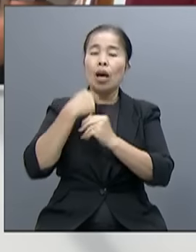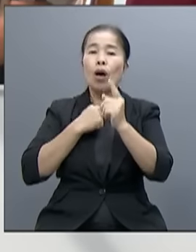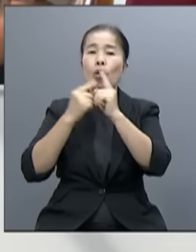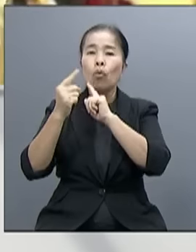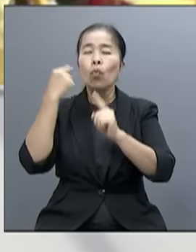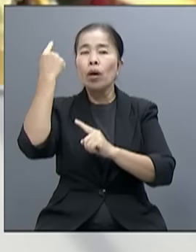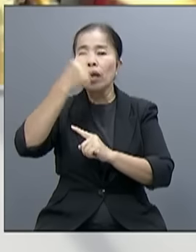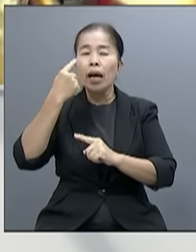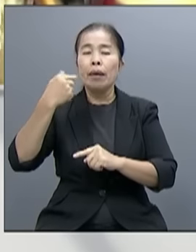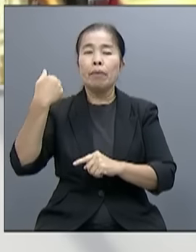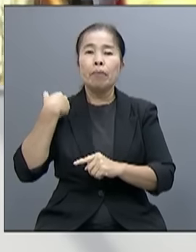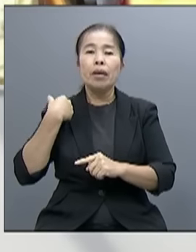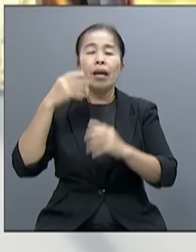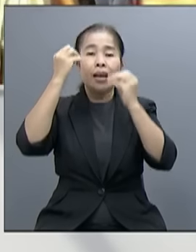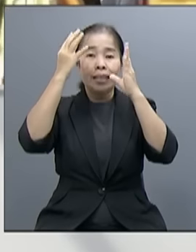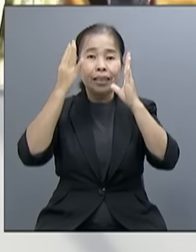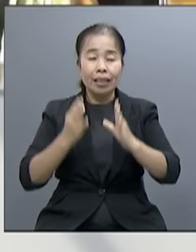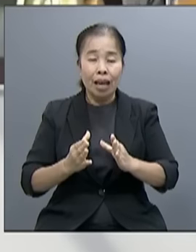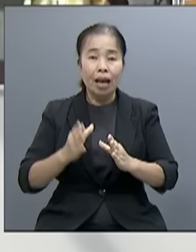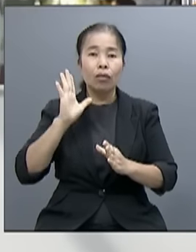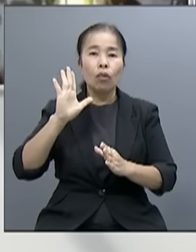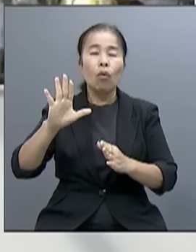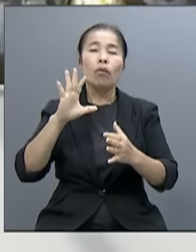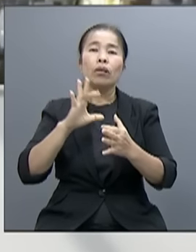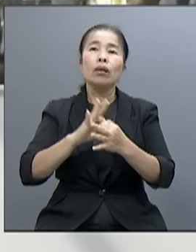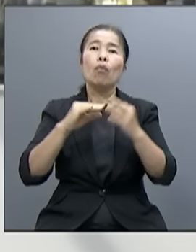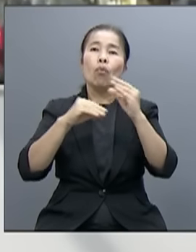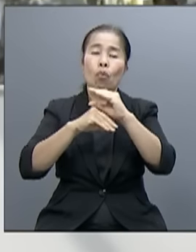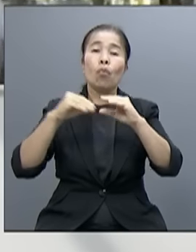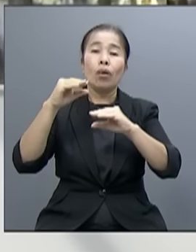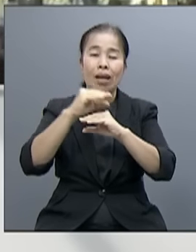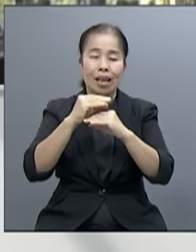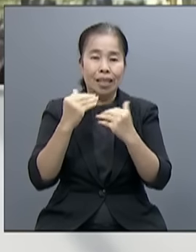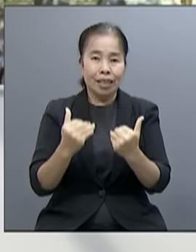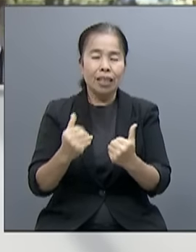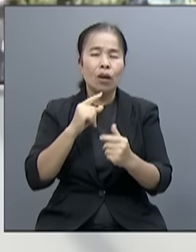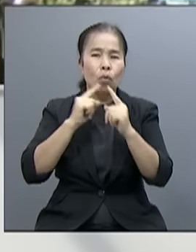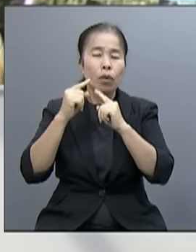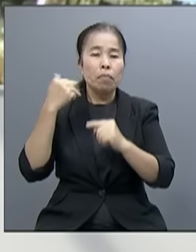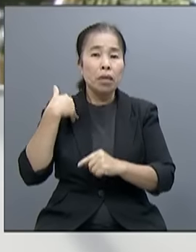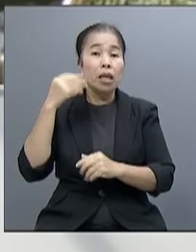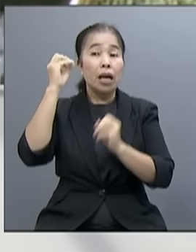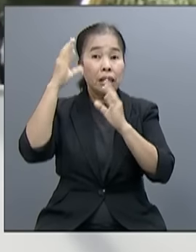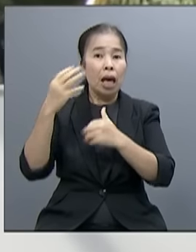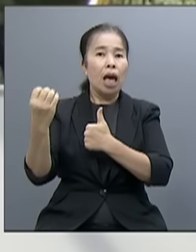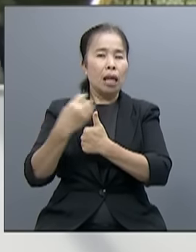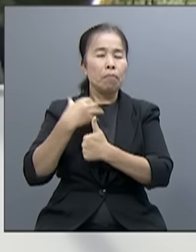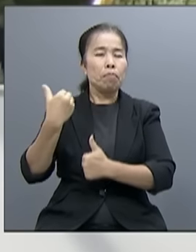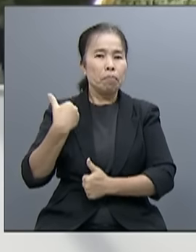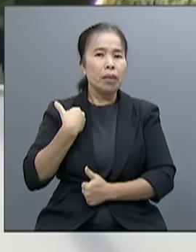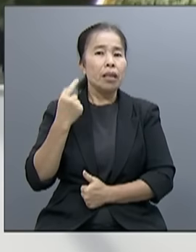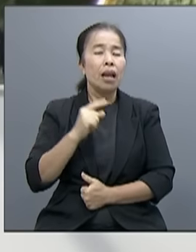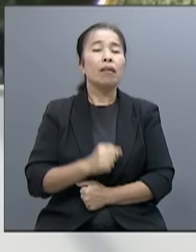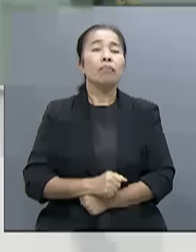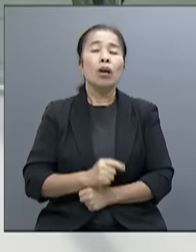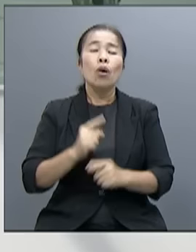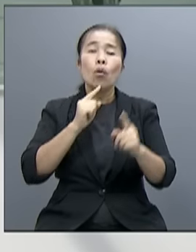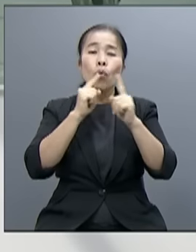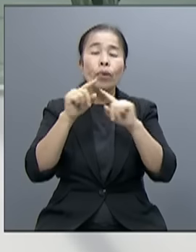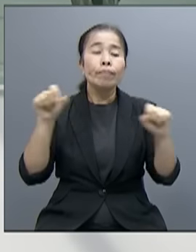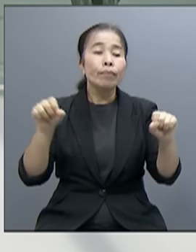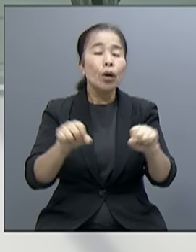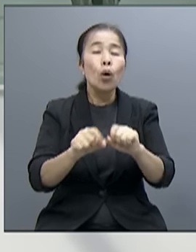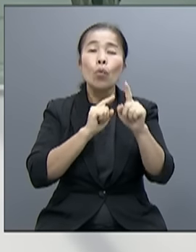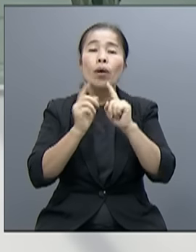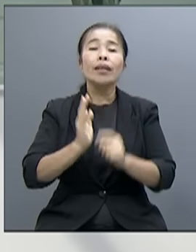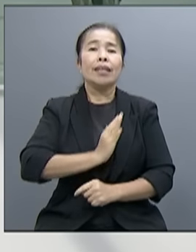อเชียตะวันออกเฉียงใต้ศึกษาธรรมศาสตร์นะคะอาจารย์ติดตามเรื่องเมียนมามาโดยตลอดอยู่แล้วล่ะอาจารย์ก็บอกอย่างนึงนะว่าจริงๆการพูดคุยในลักษณะนี้ค่ะคือไม่เป็น